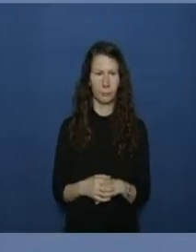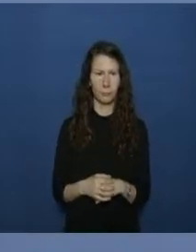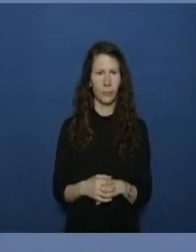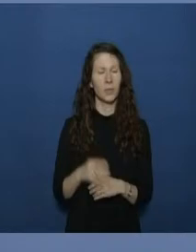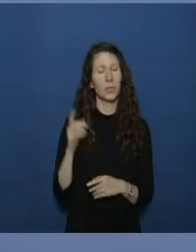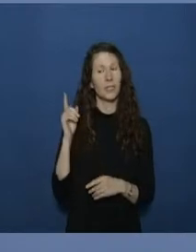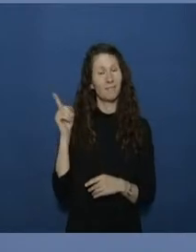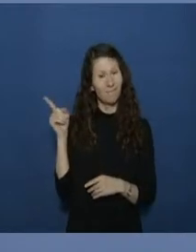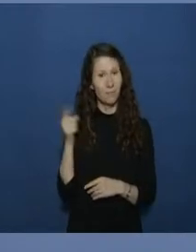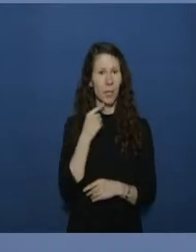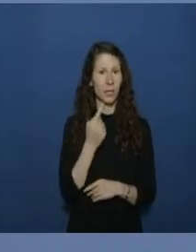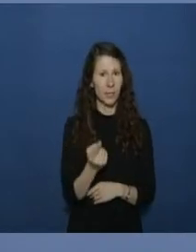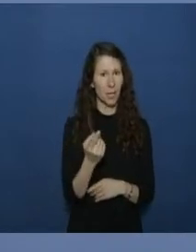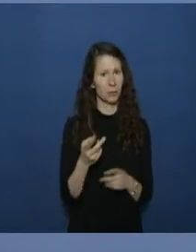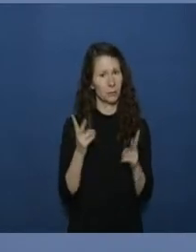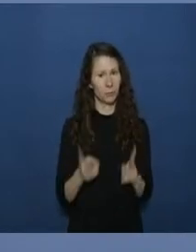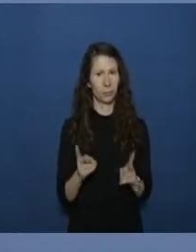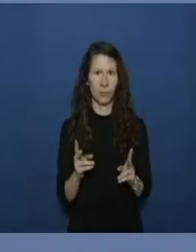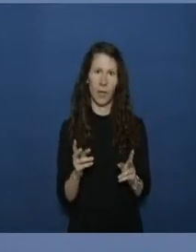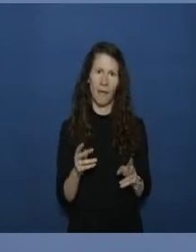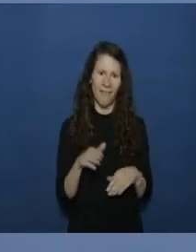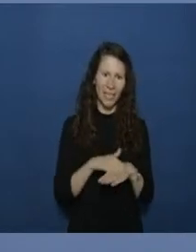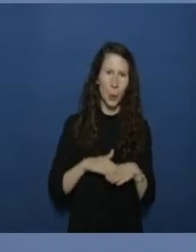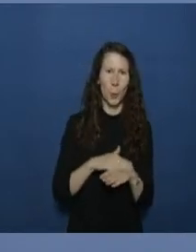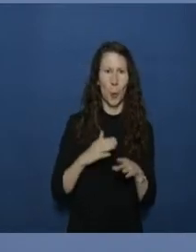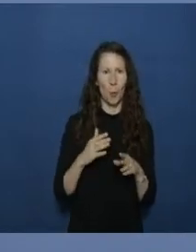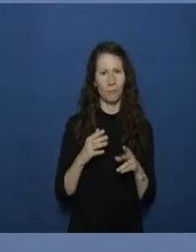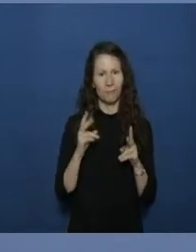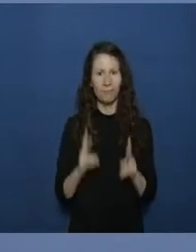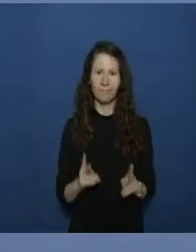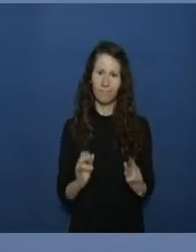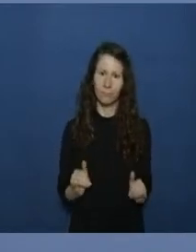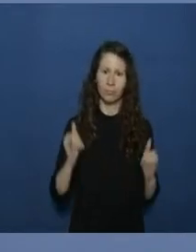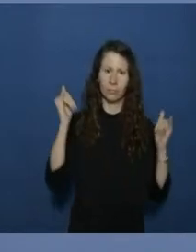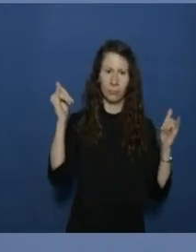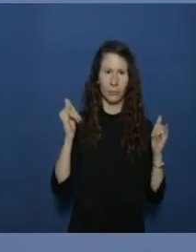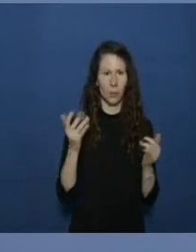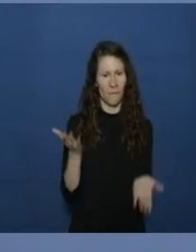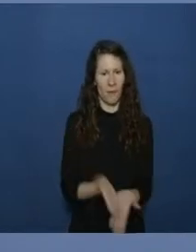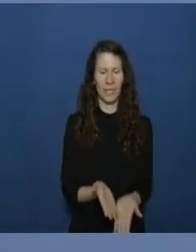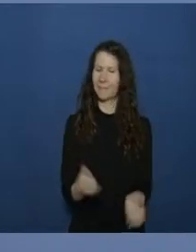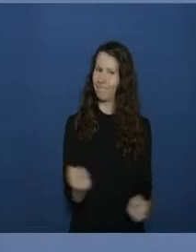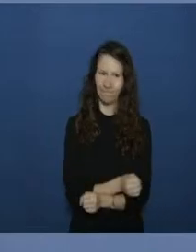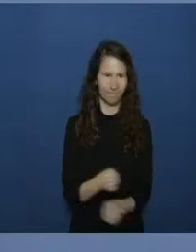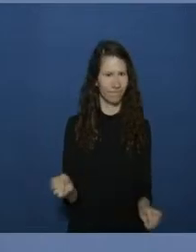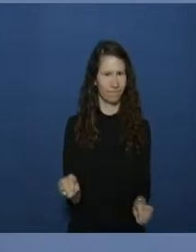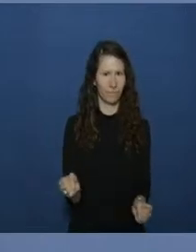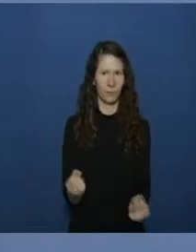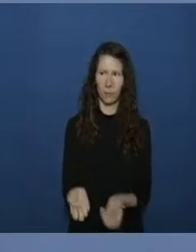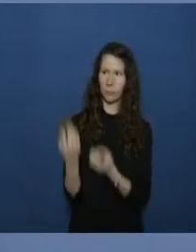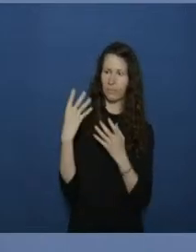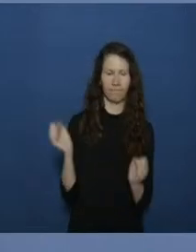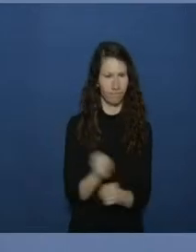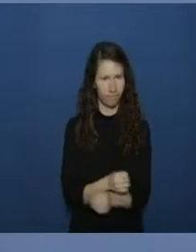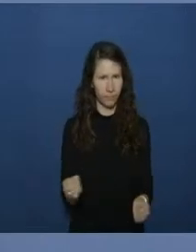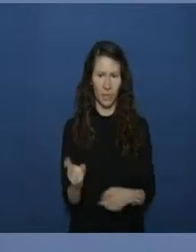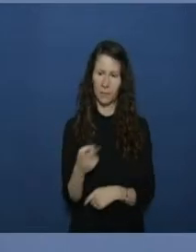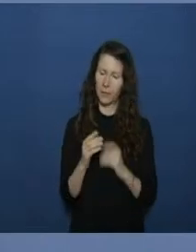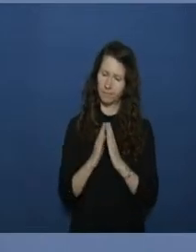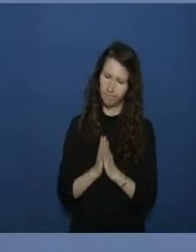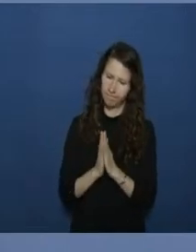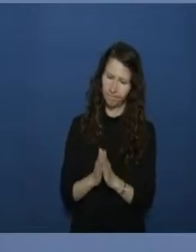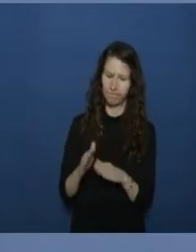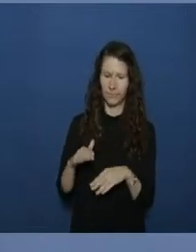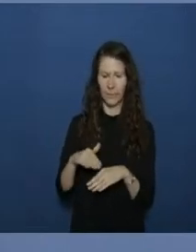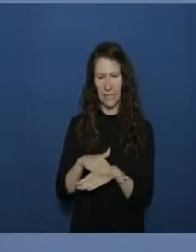kann nicht dekretiert werden. Ein Schlussstrich unter der Vergangenheit kann es nicht geben. Die Anerkennung der Schuld und unsere Bitte um Entschuldigung ist aber ein wichtiger